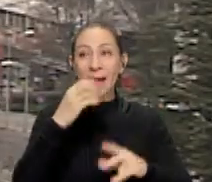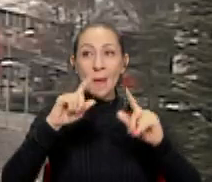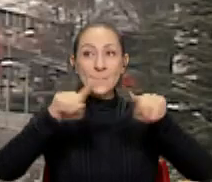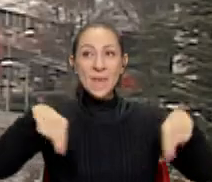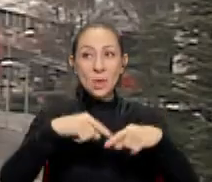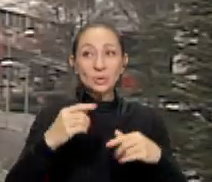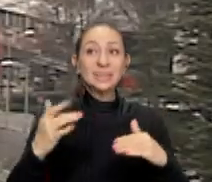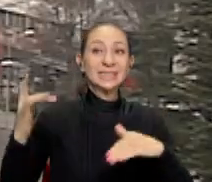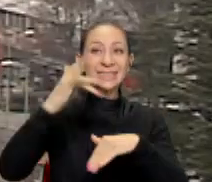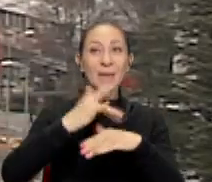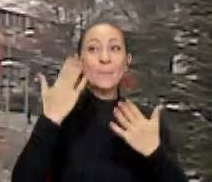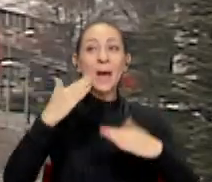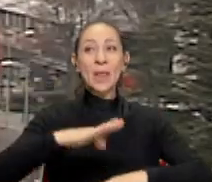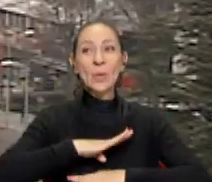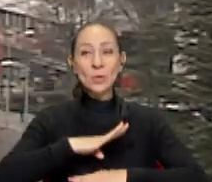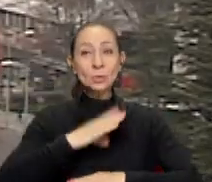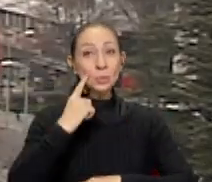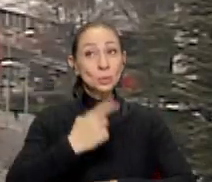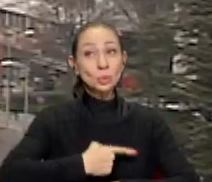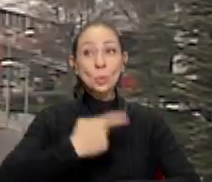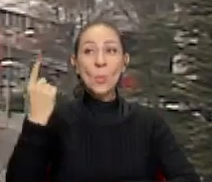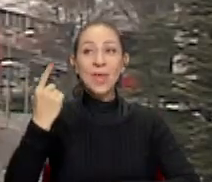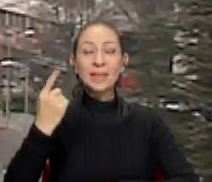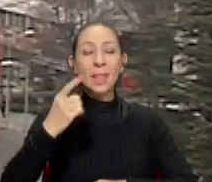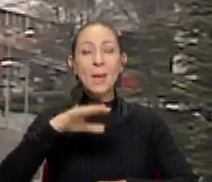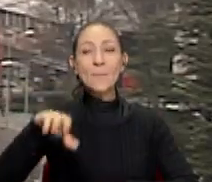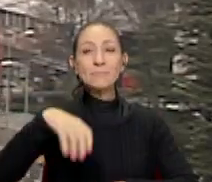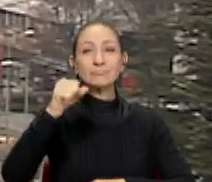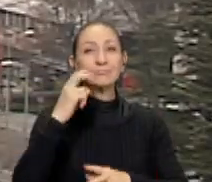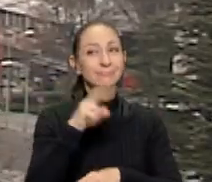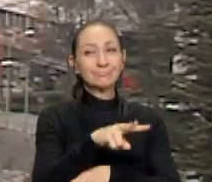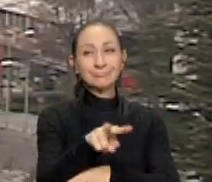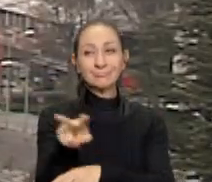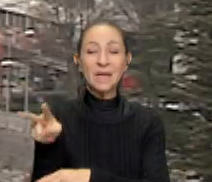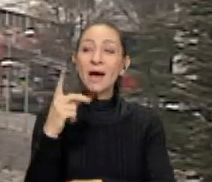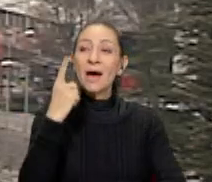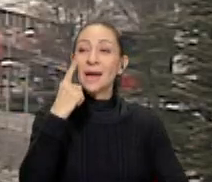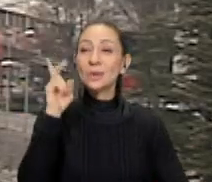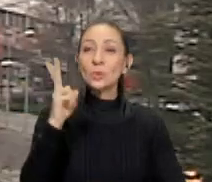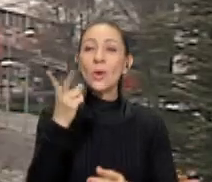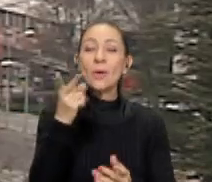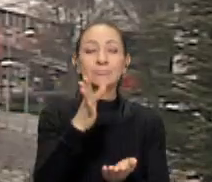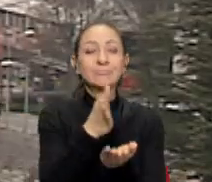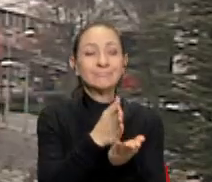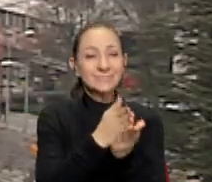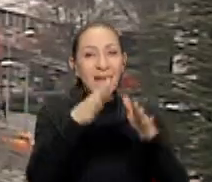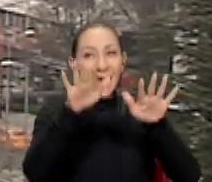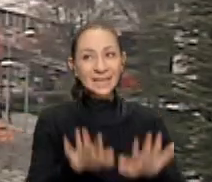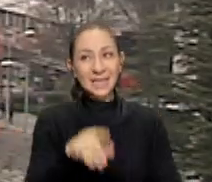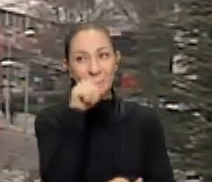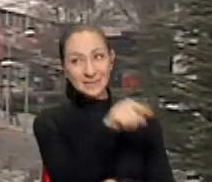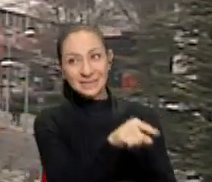büromuzun terasından şöyle bir Cumhuriyet'in başkentine baktık. Ulu Önder Mustafa Kemal Atatürk Ebedi İstirahatgahı